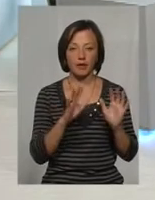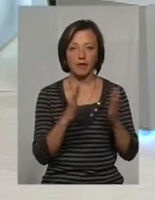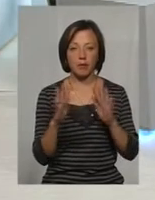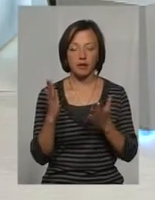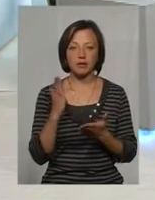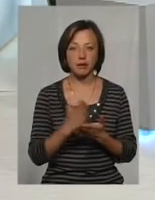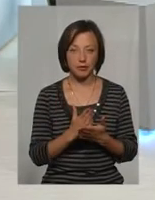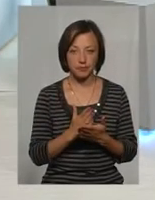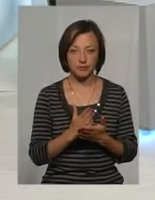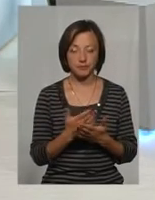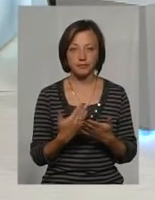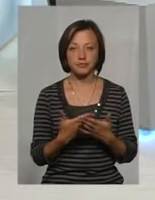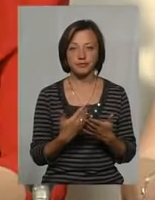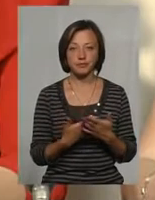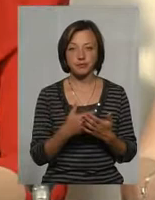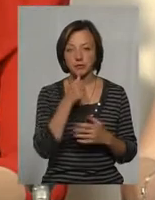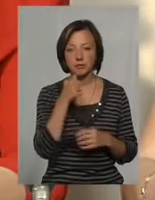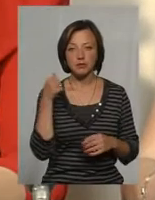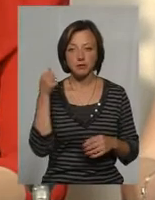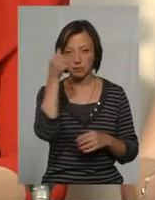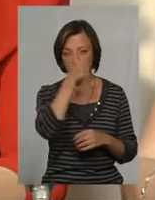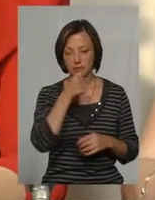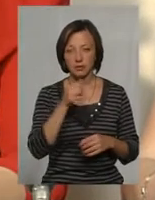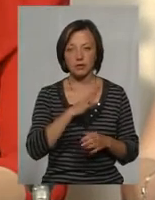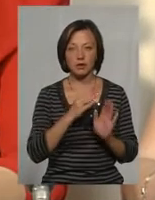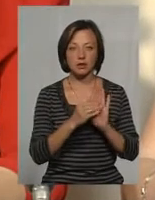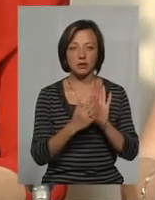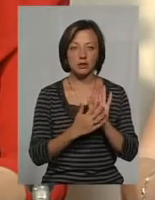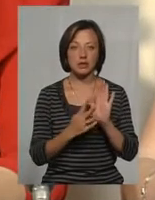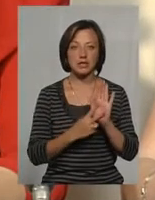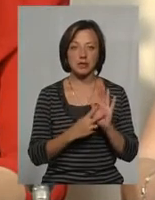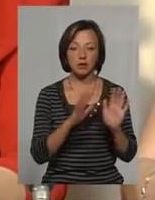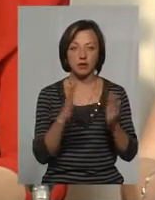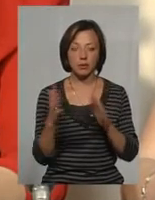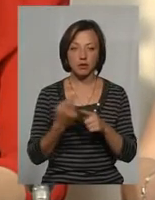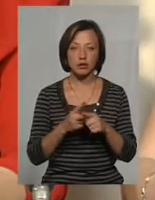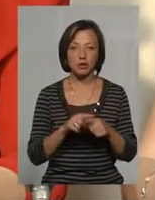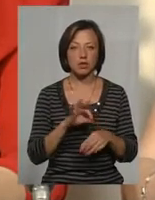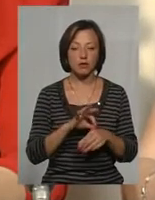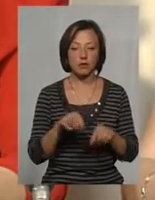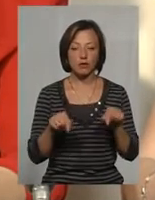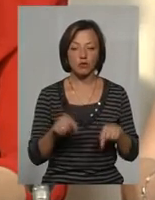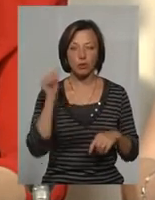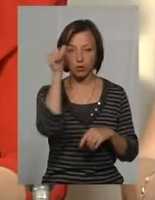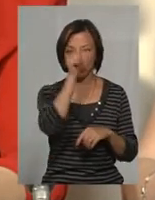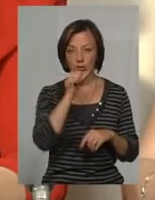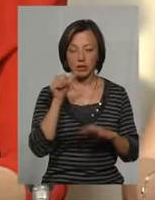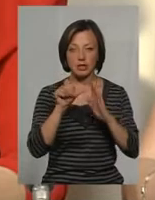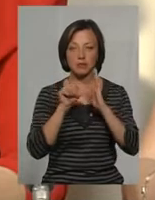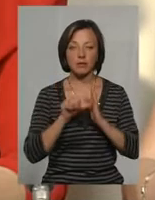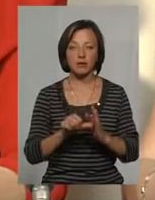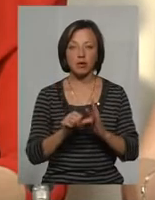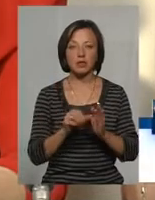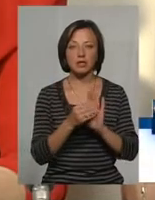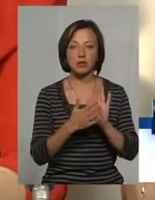випадки. До прикладу, в минулому році в нас було зареєстровано 7 випадків даного захворювання, в цьому році за півроку